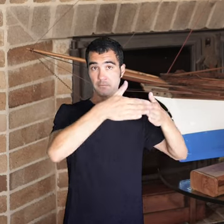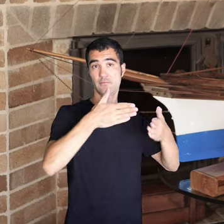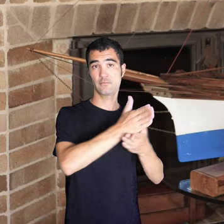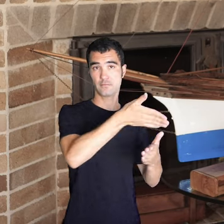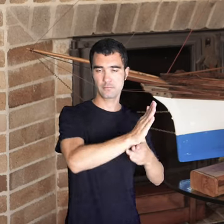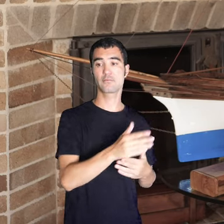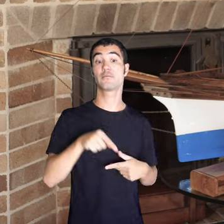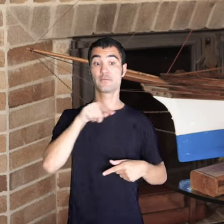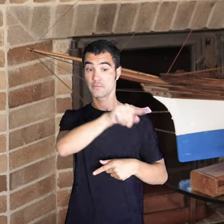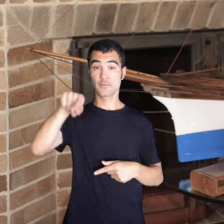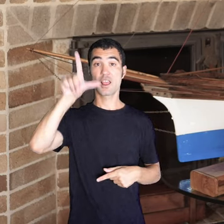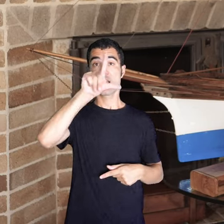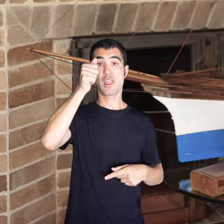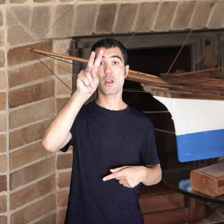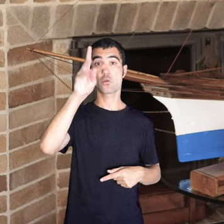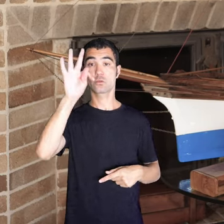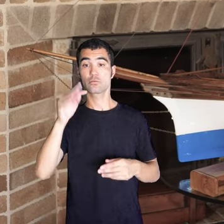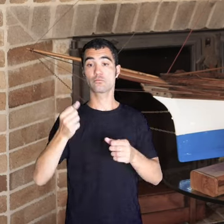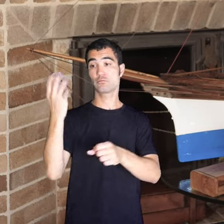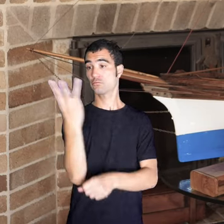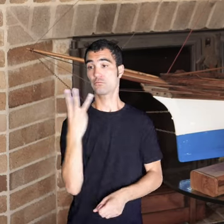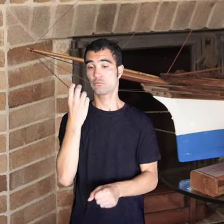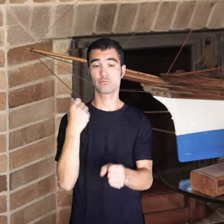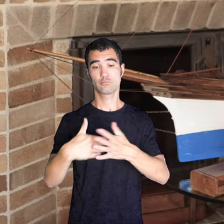aquests lleuts pues, els fèiem entre tots tres